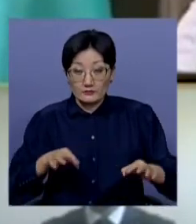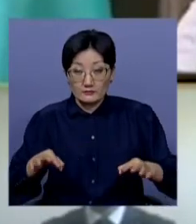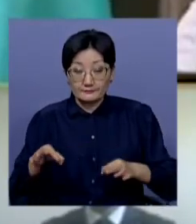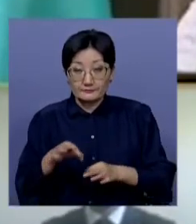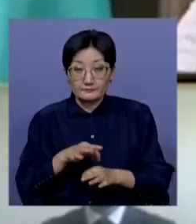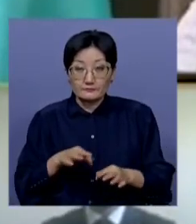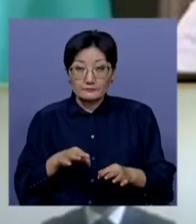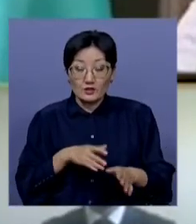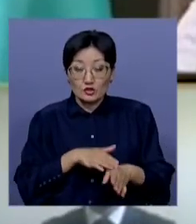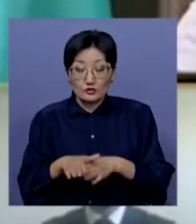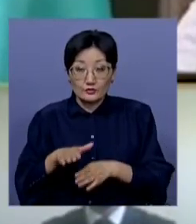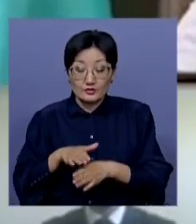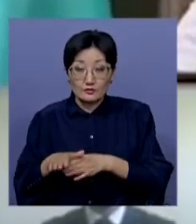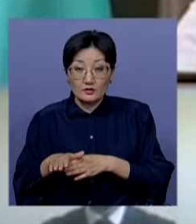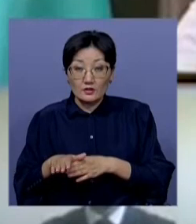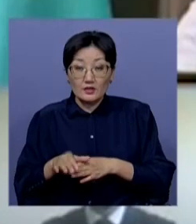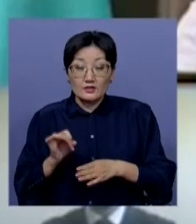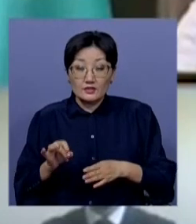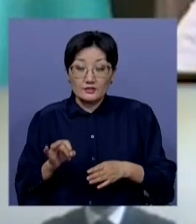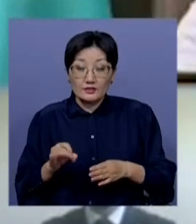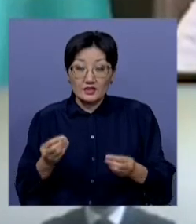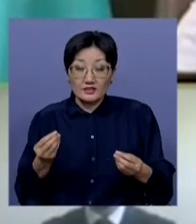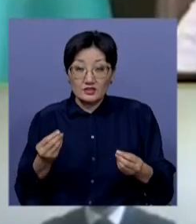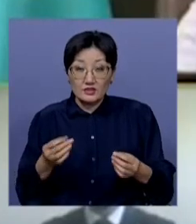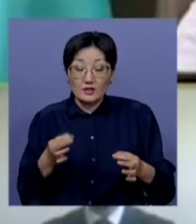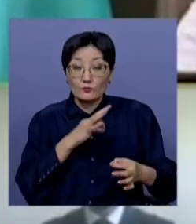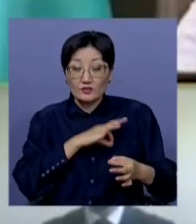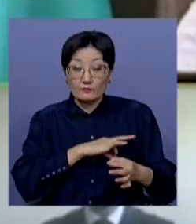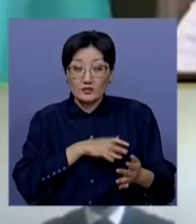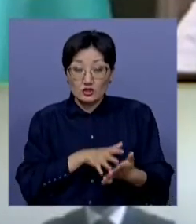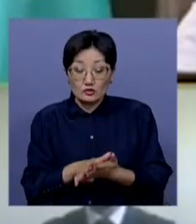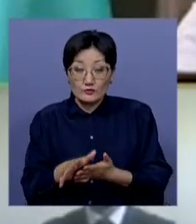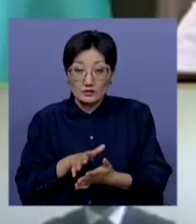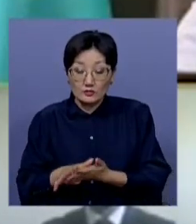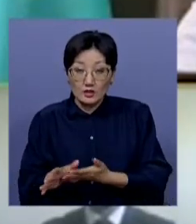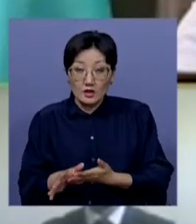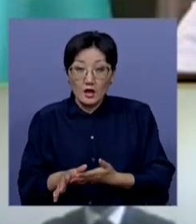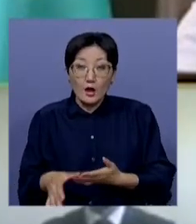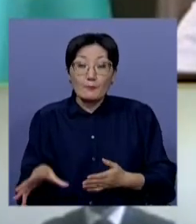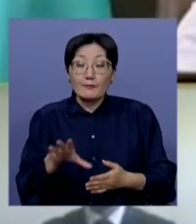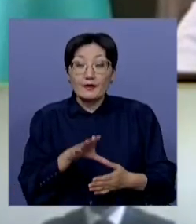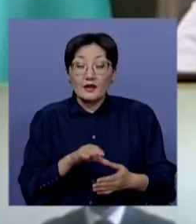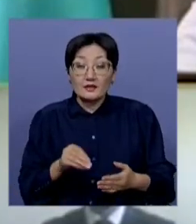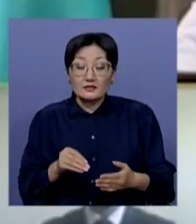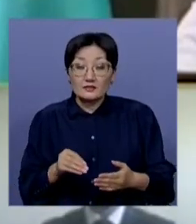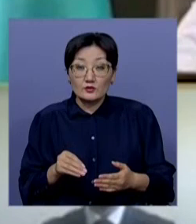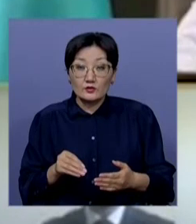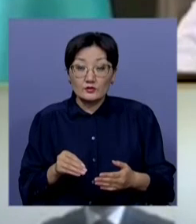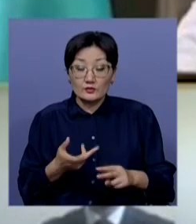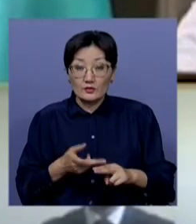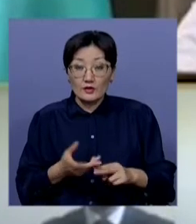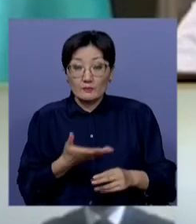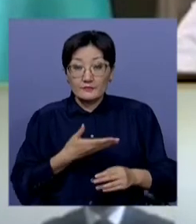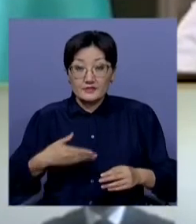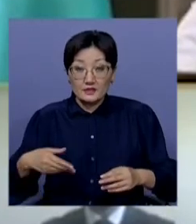жобаның жүзеге асырылы, оның қаражаты тиімді жұмсалуы барлық осы